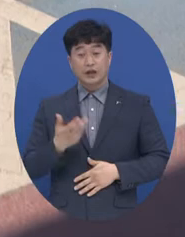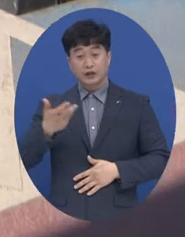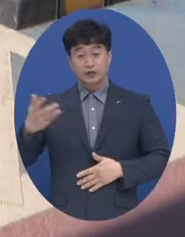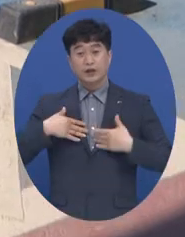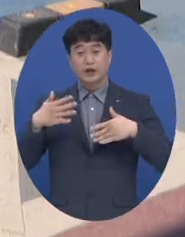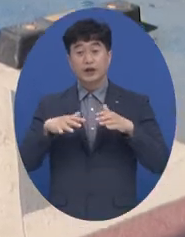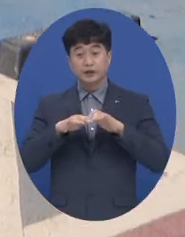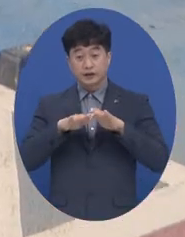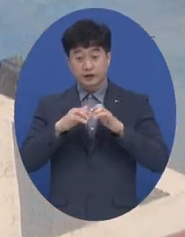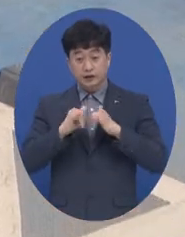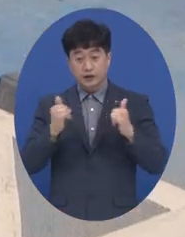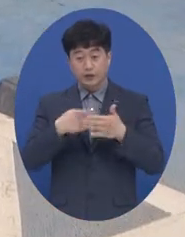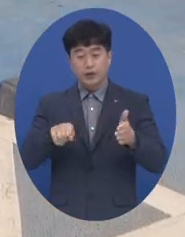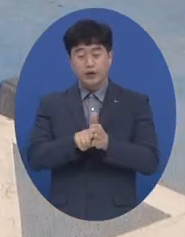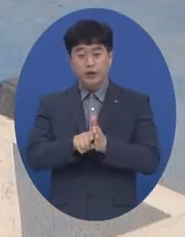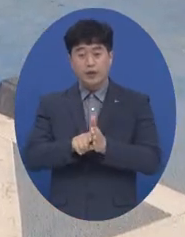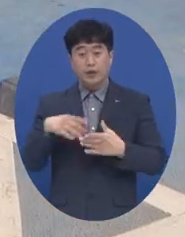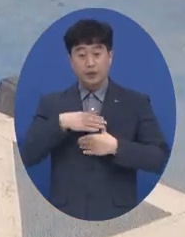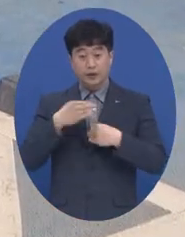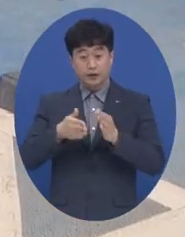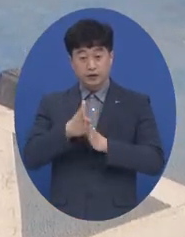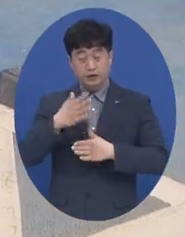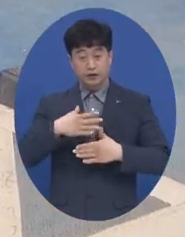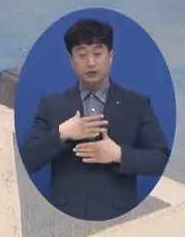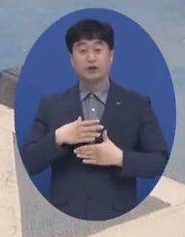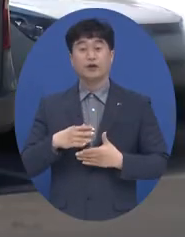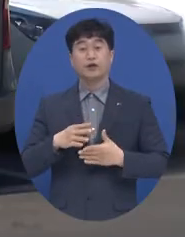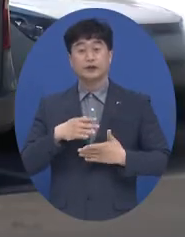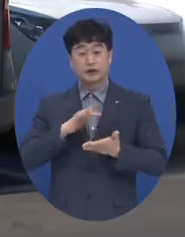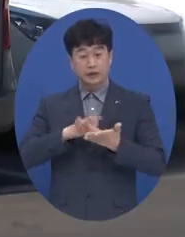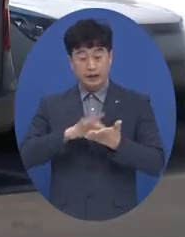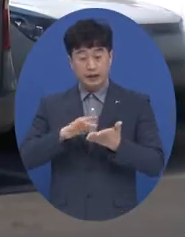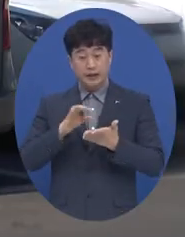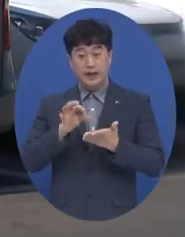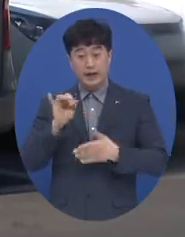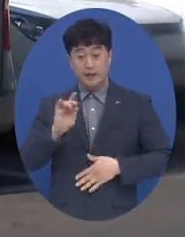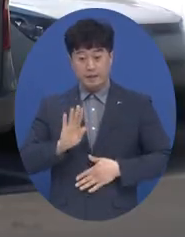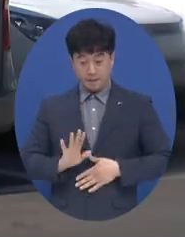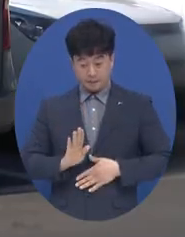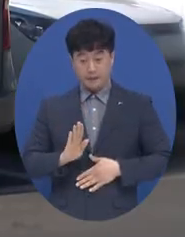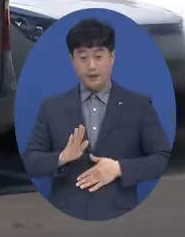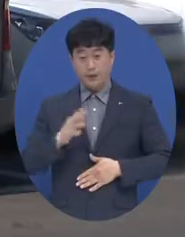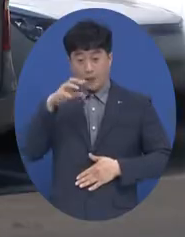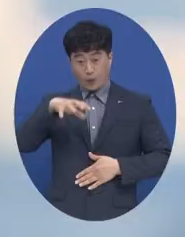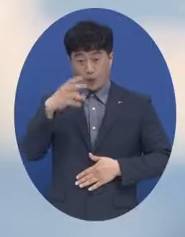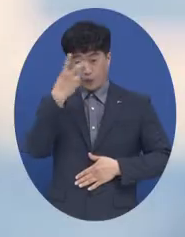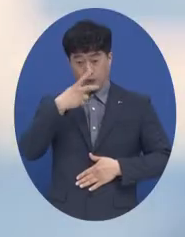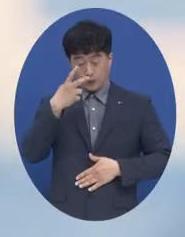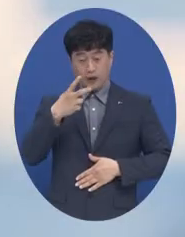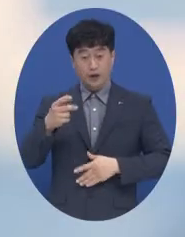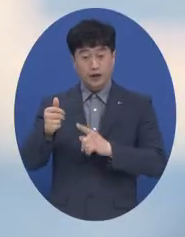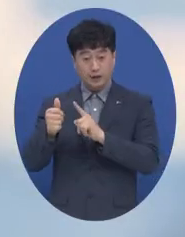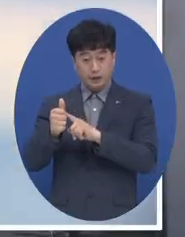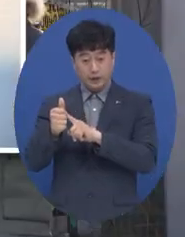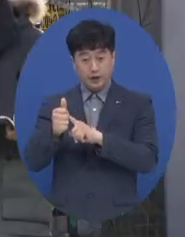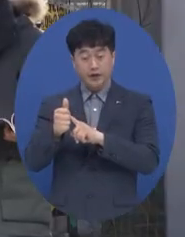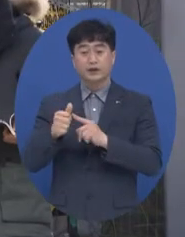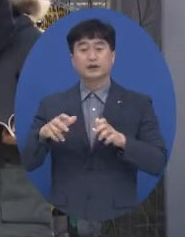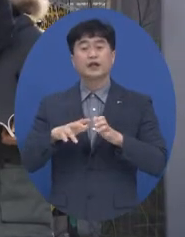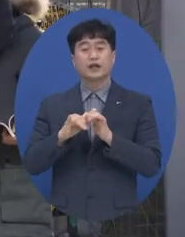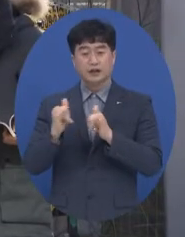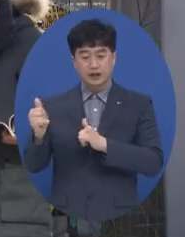이동 약자를 위한 편의시설 스마트 앱 에 현장조사 요원으로 채용된 지체장애 1급 천 성운 씨 방방곡곡